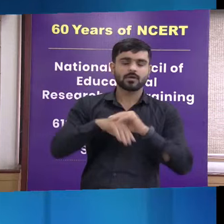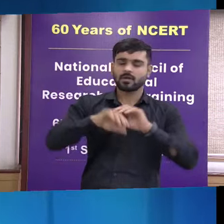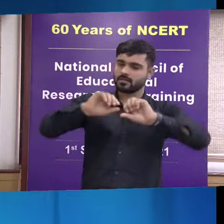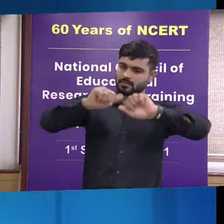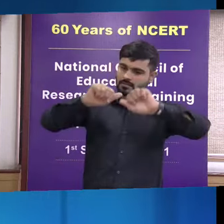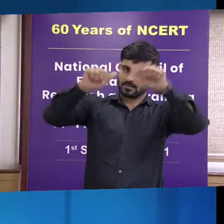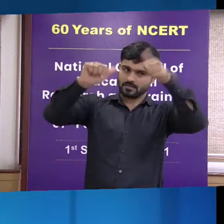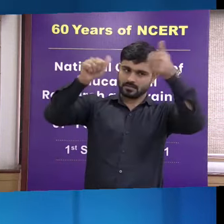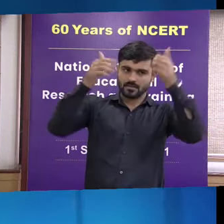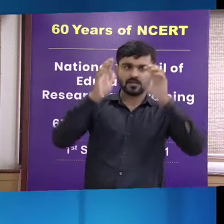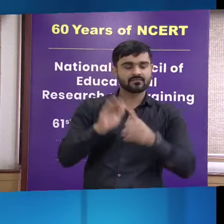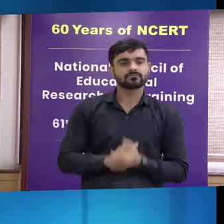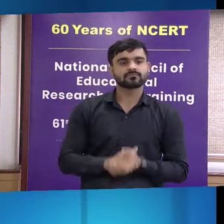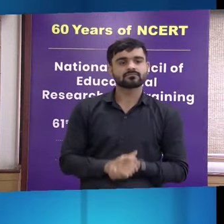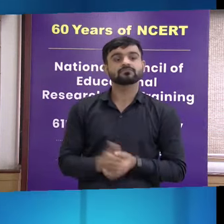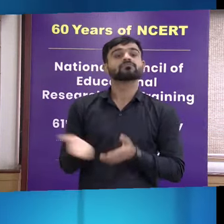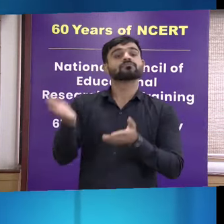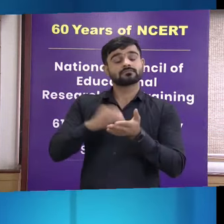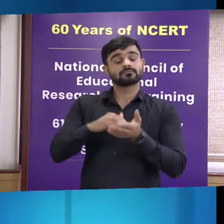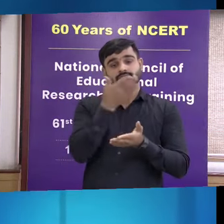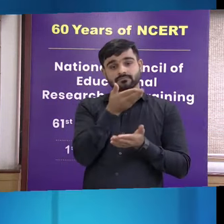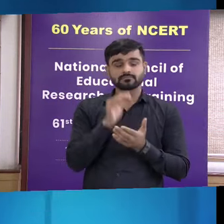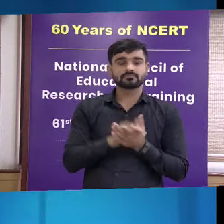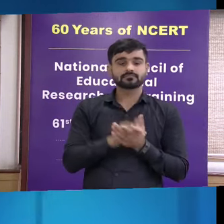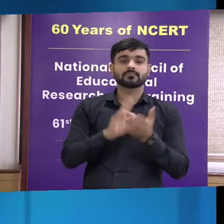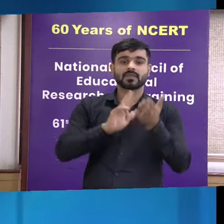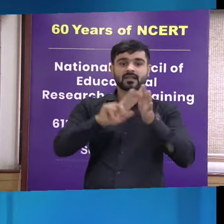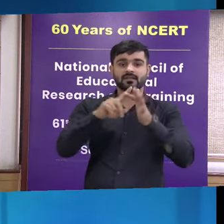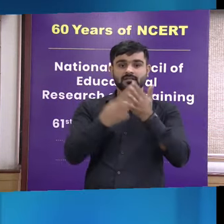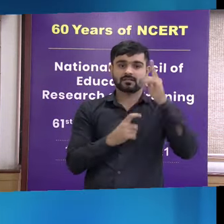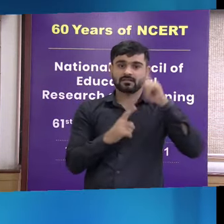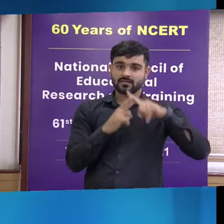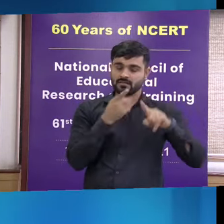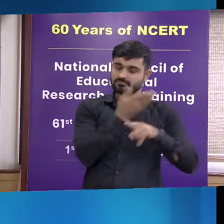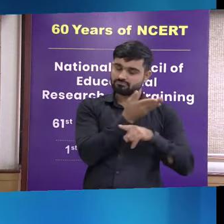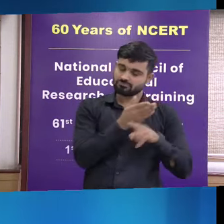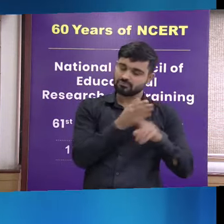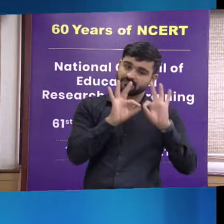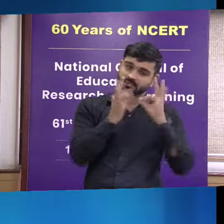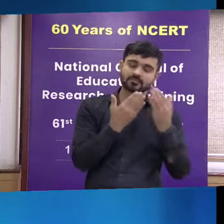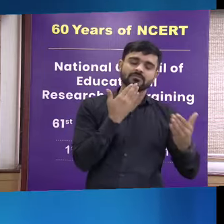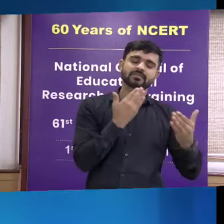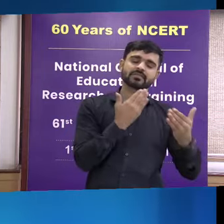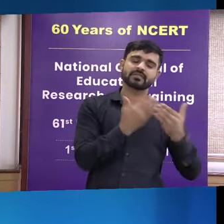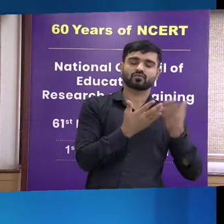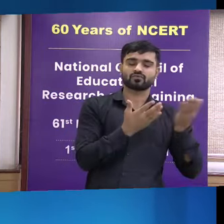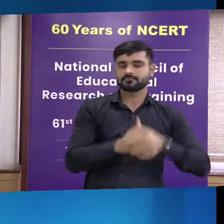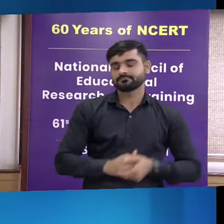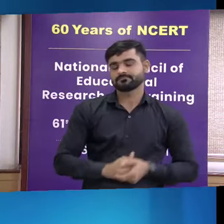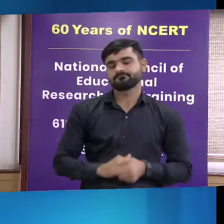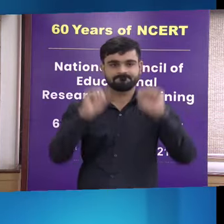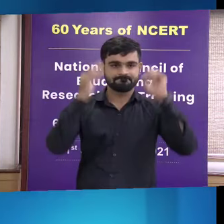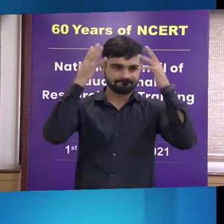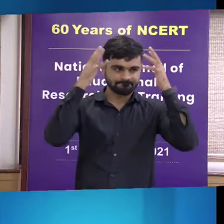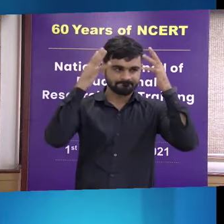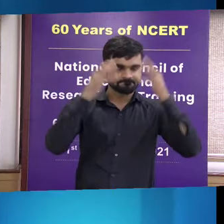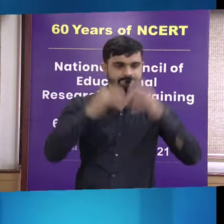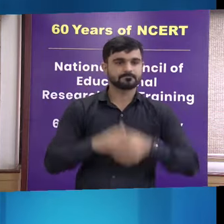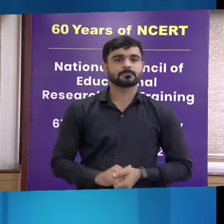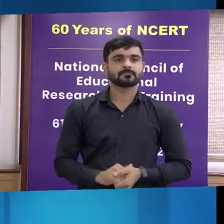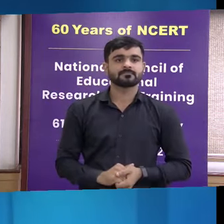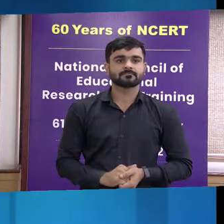से परिणित कराते हैं। मैं उनका भी एनसीईआरटी परिवार की तरफ से धन्यवाद ज्ञापित करता हूं।